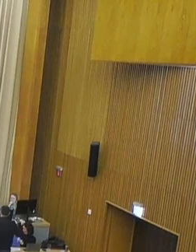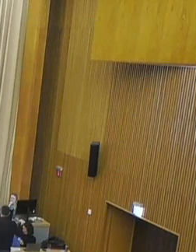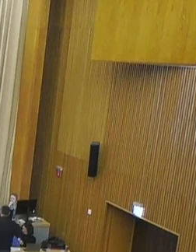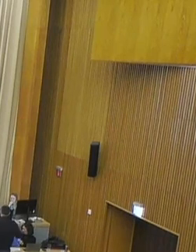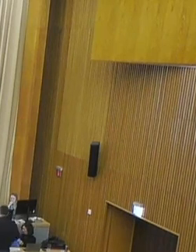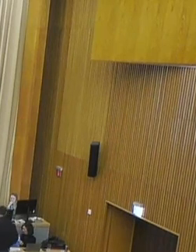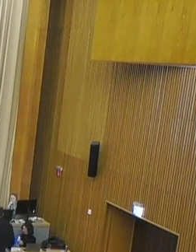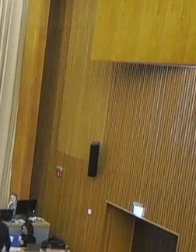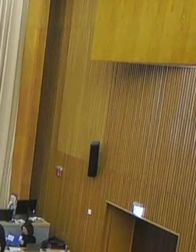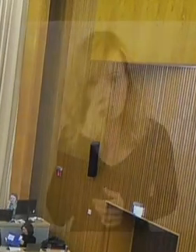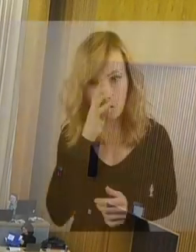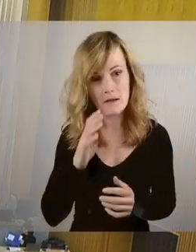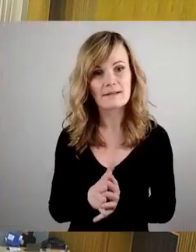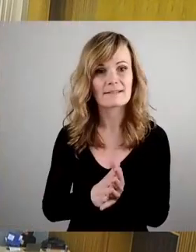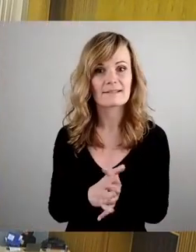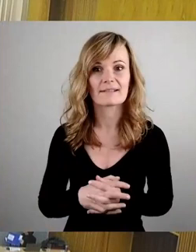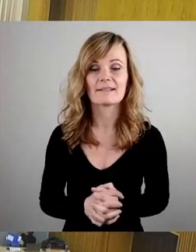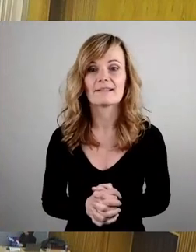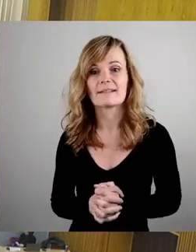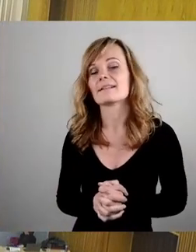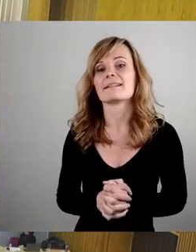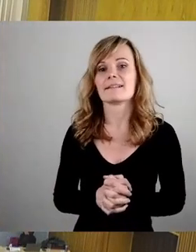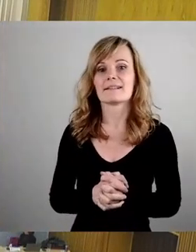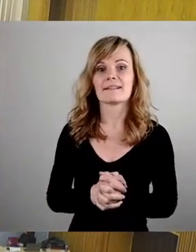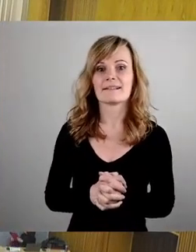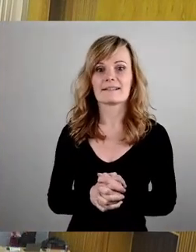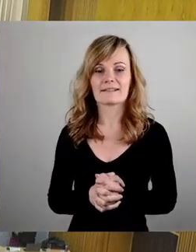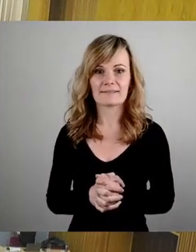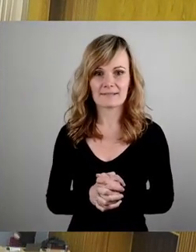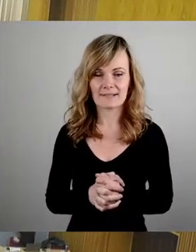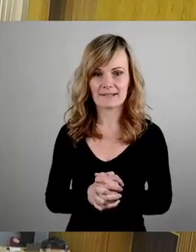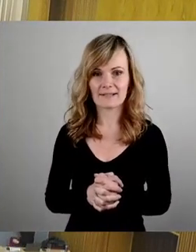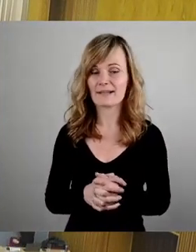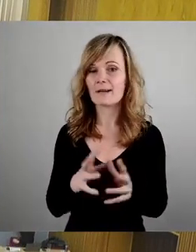Dann haben wir auch diese 7 Minuten nicht ausgeschöpft.